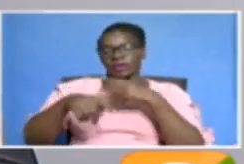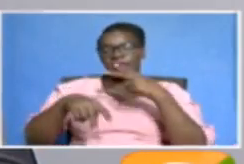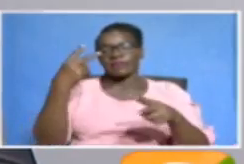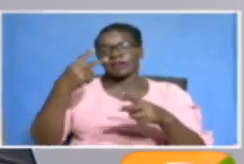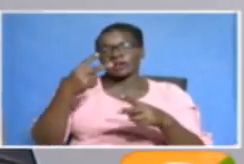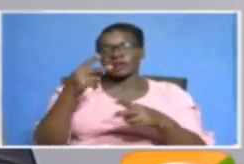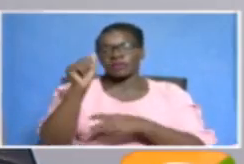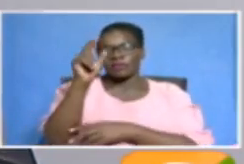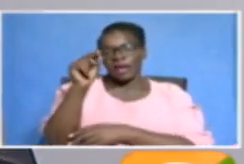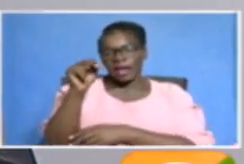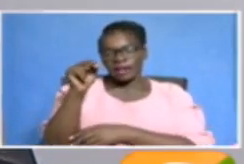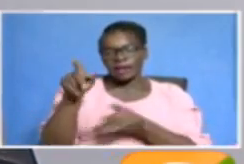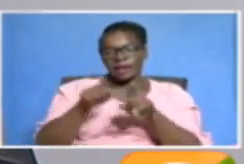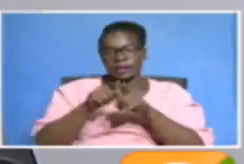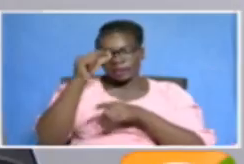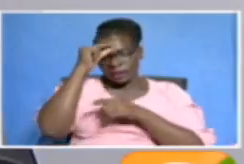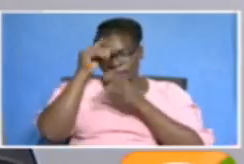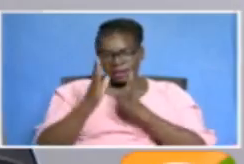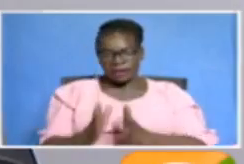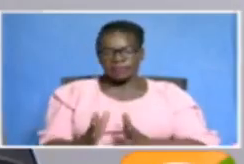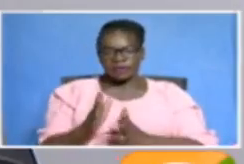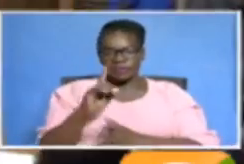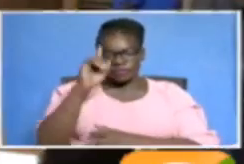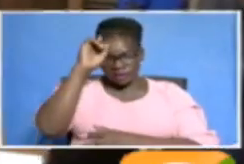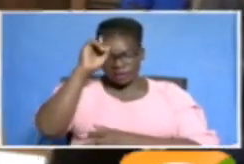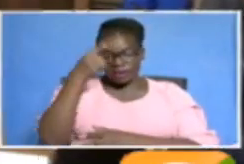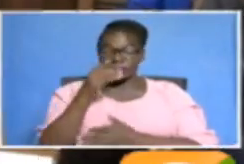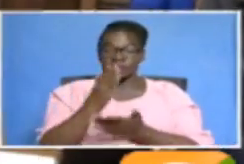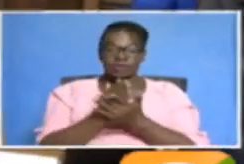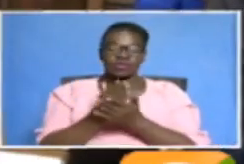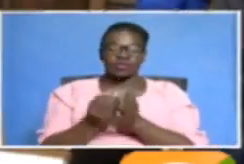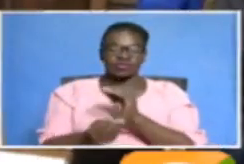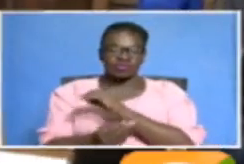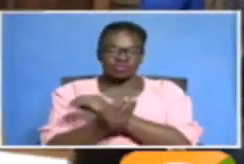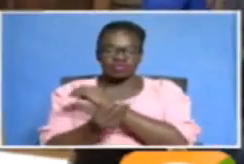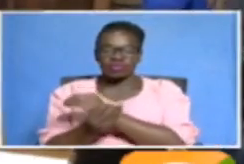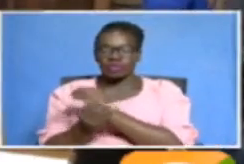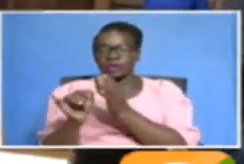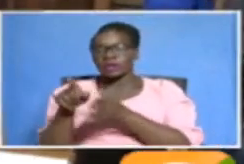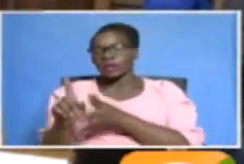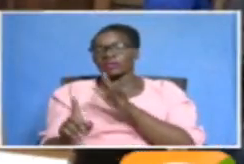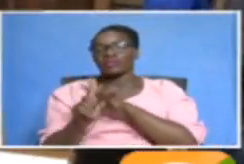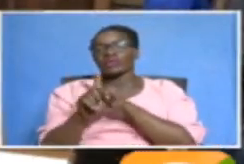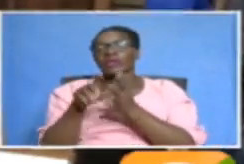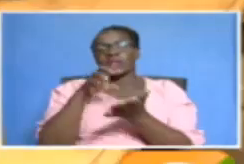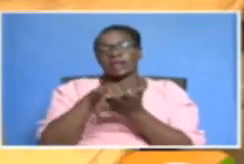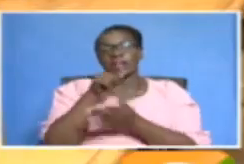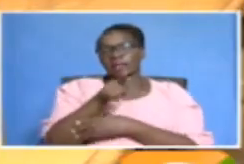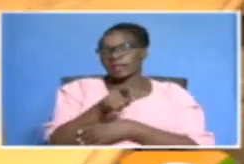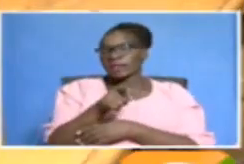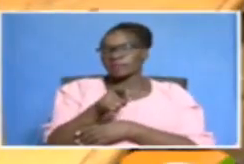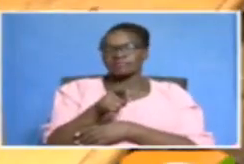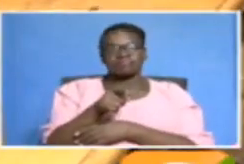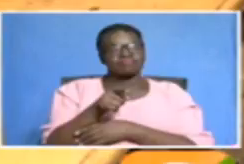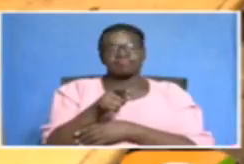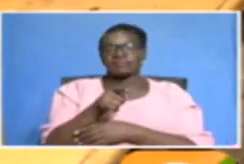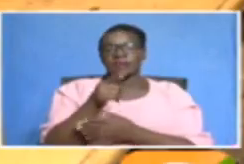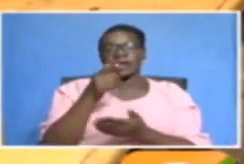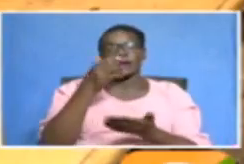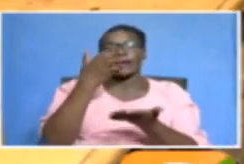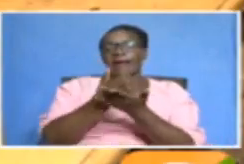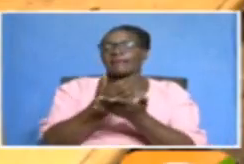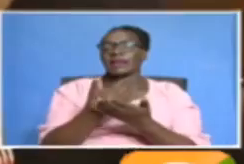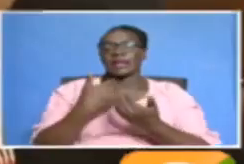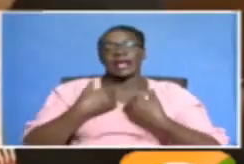Anne Waiguru. Kwenye uamuzi huo, mahakama ilisema kwamba madai ya hongo aliyoibua Karua kwenye kesi hiyo hayangeweza kuthibitishwa